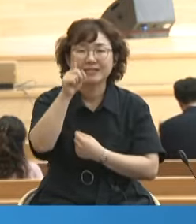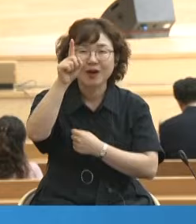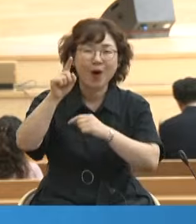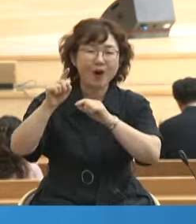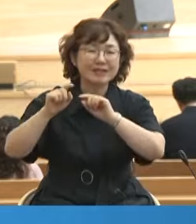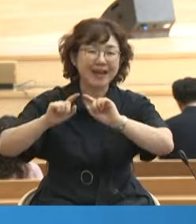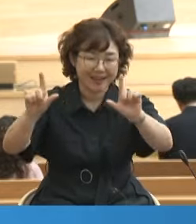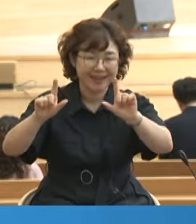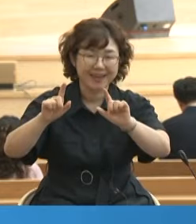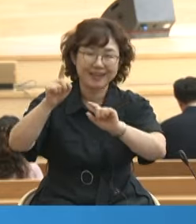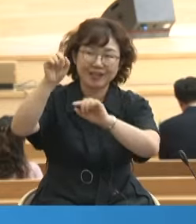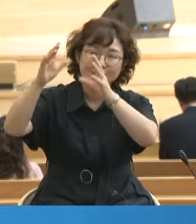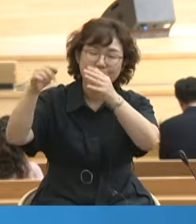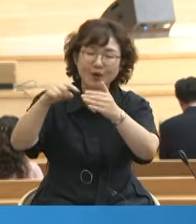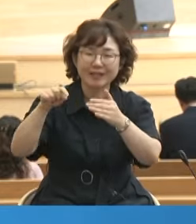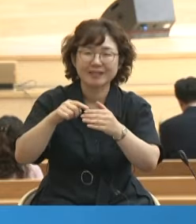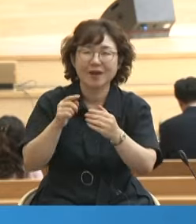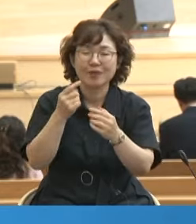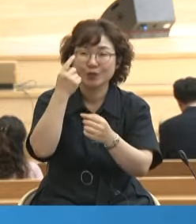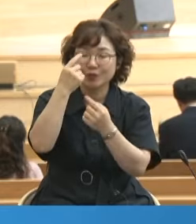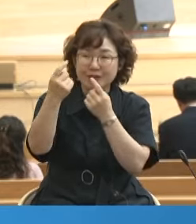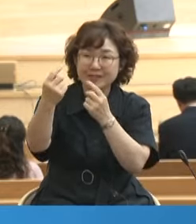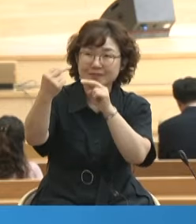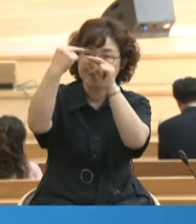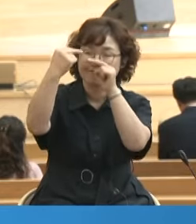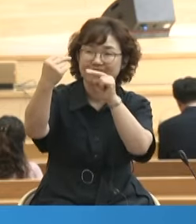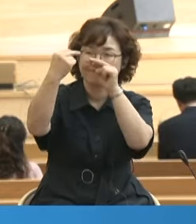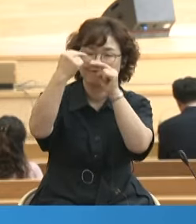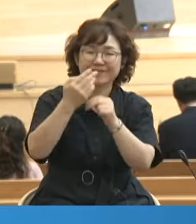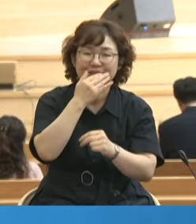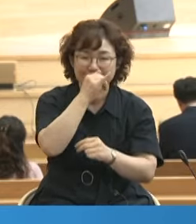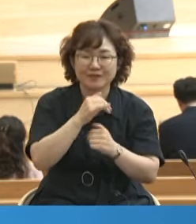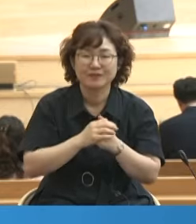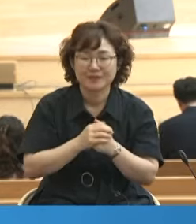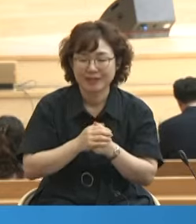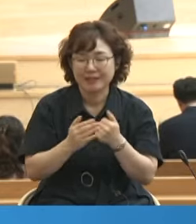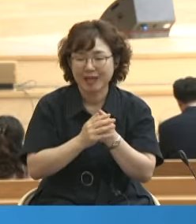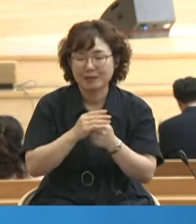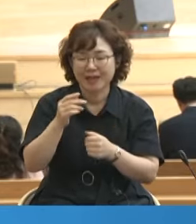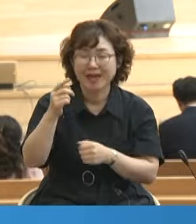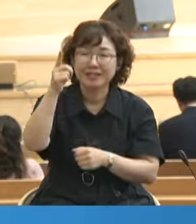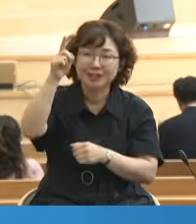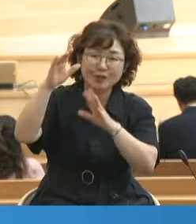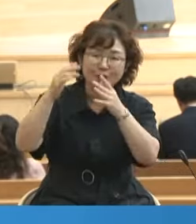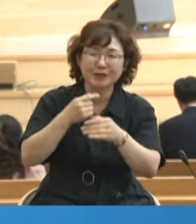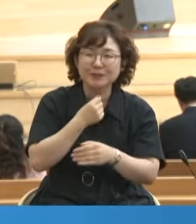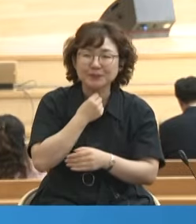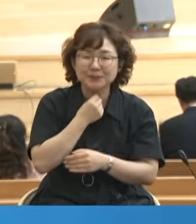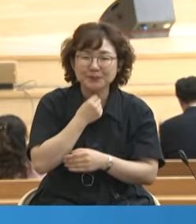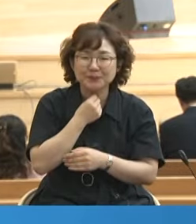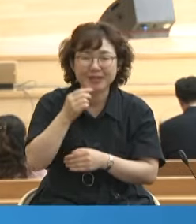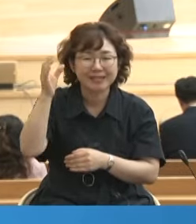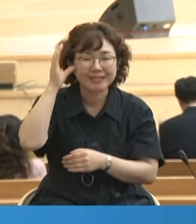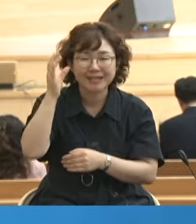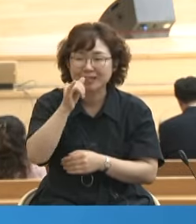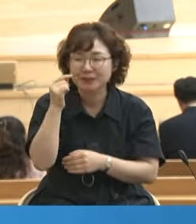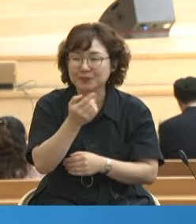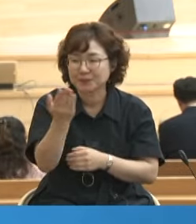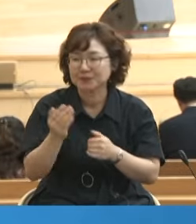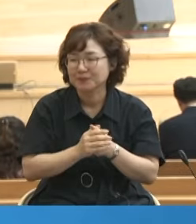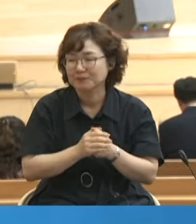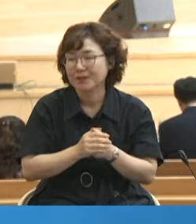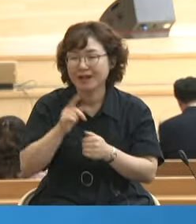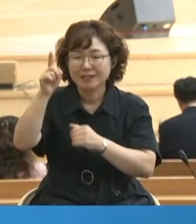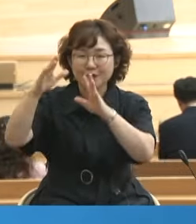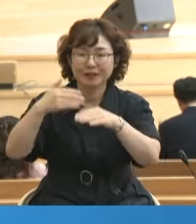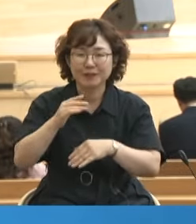거예요. 대면할 거예요. 아멘. 그러면 여러분 천국을 소망하십니까? 아멘. 기대하십니까? 아멘. 천국